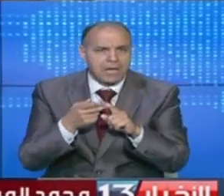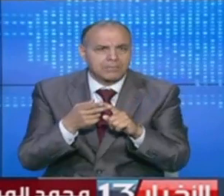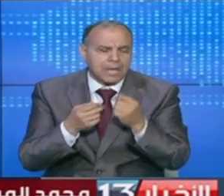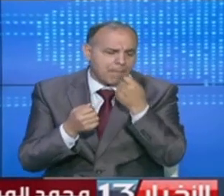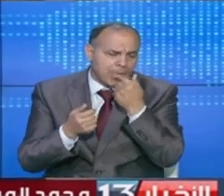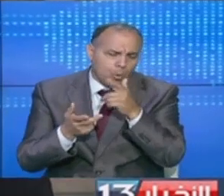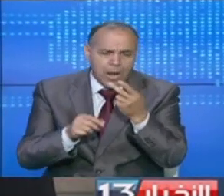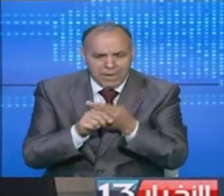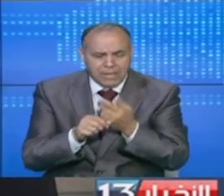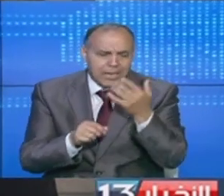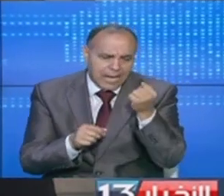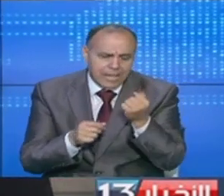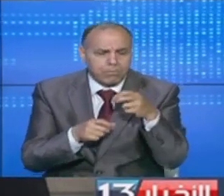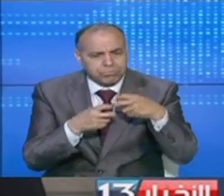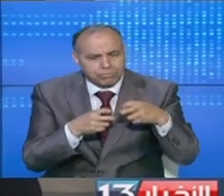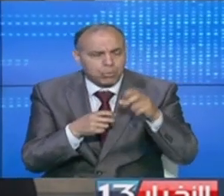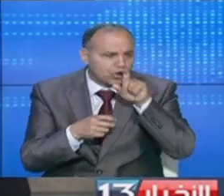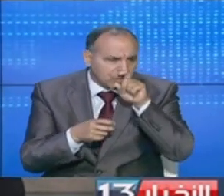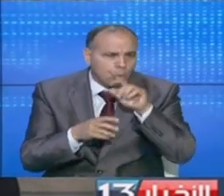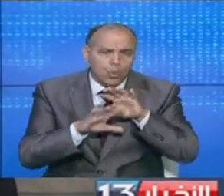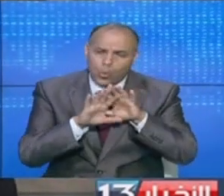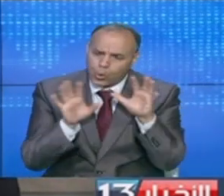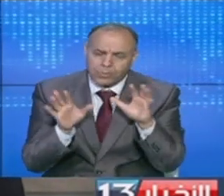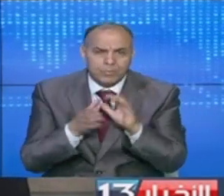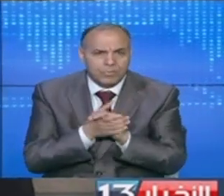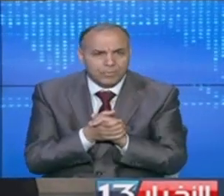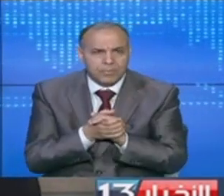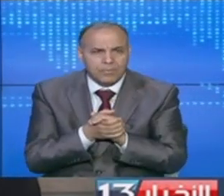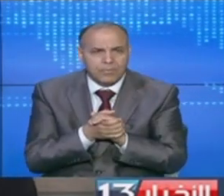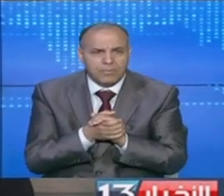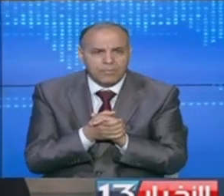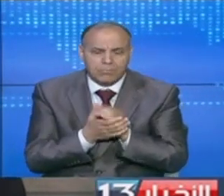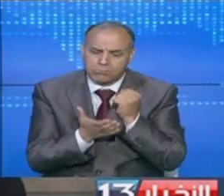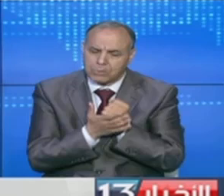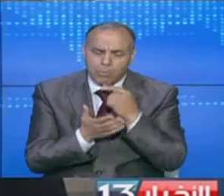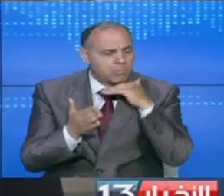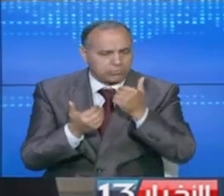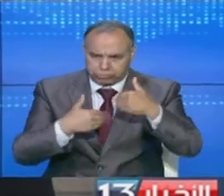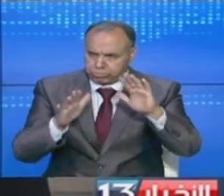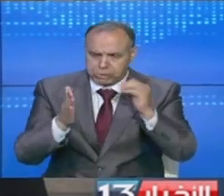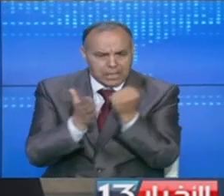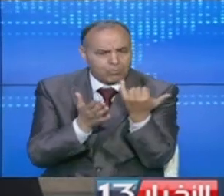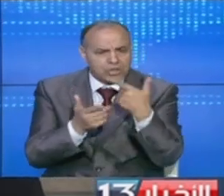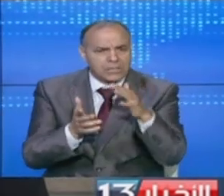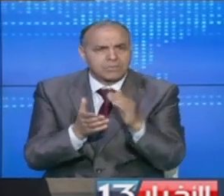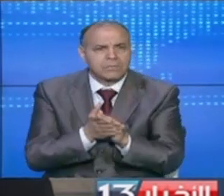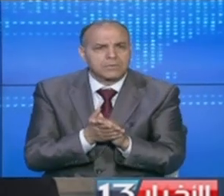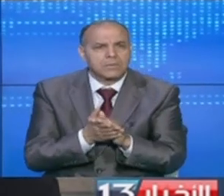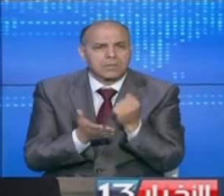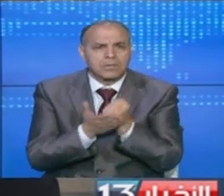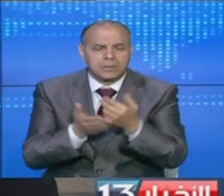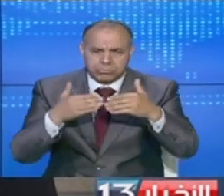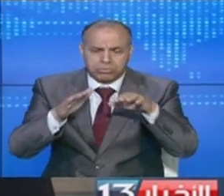هذه البطاقه والحليب والبيض والدجاج بدون اي يقول اي طرف مباشره ال ال المساله